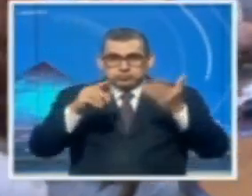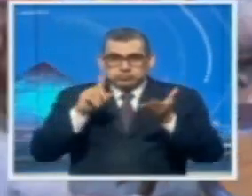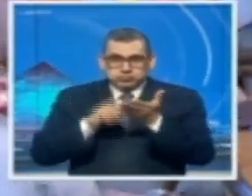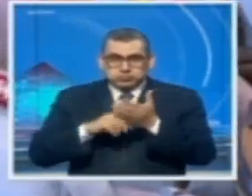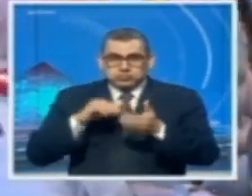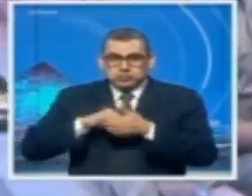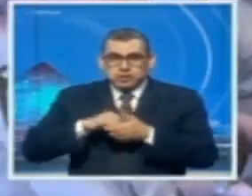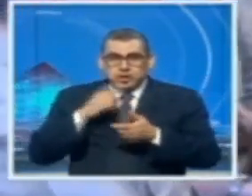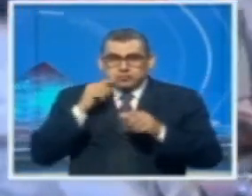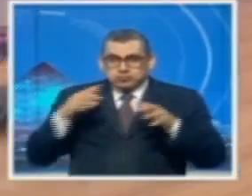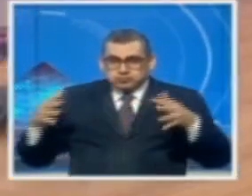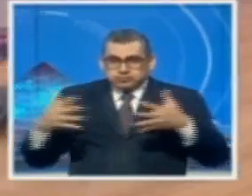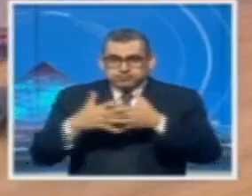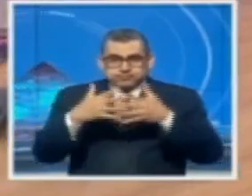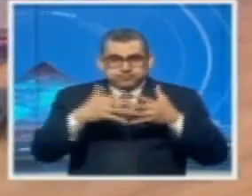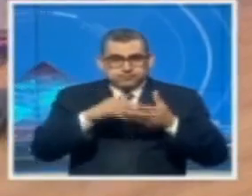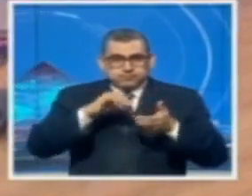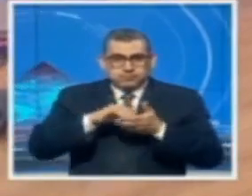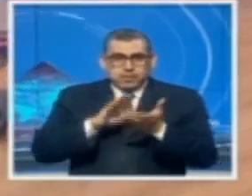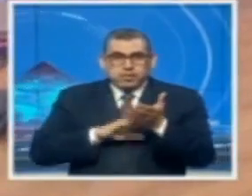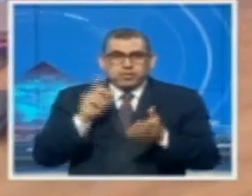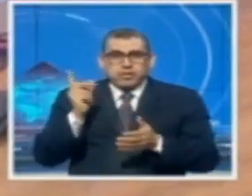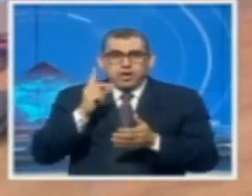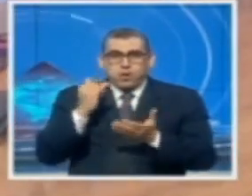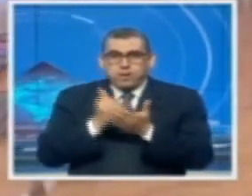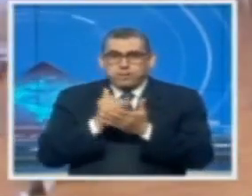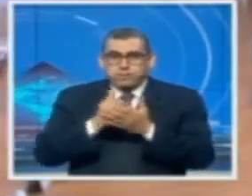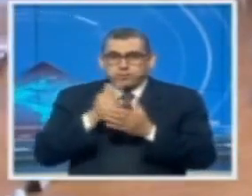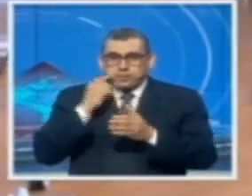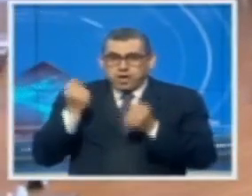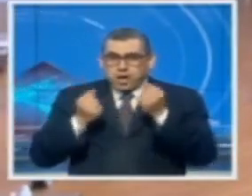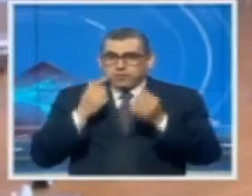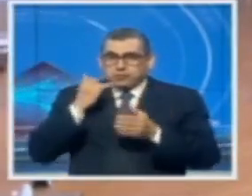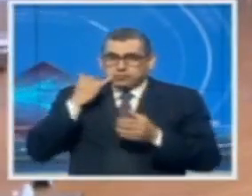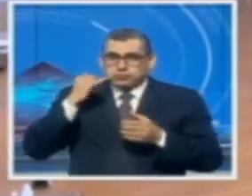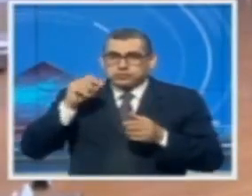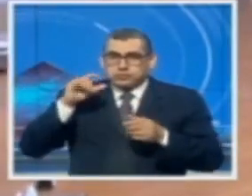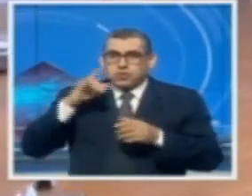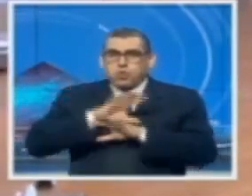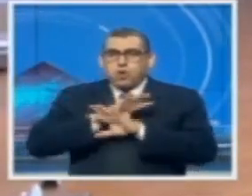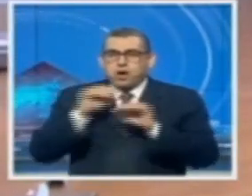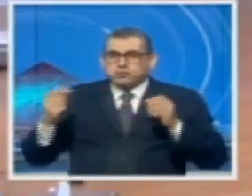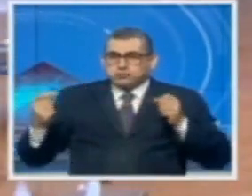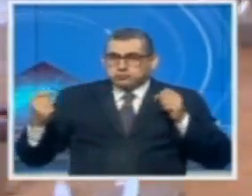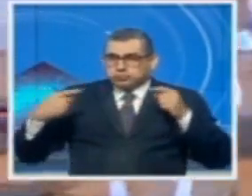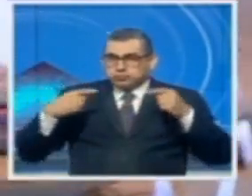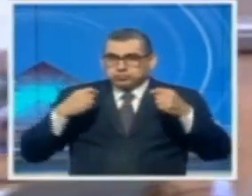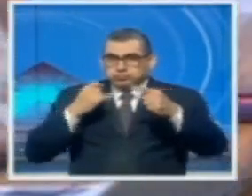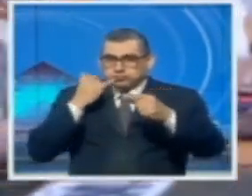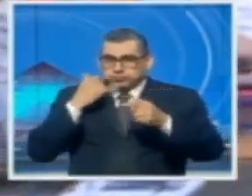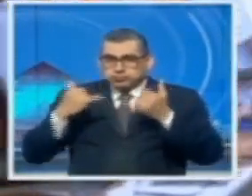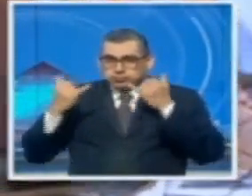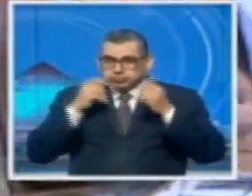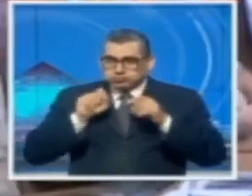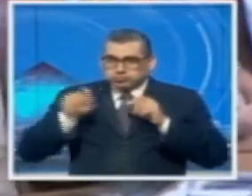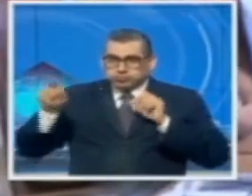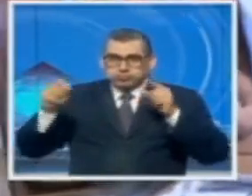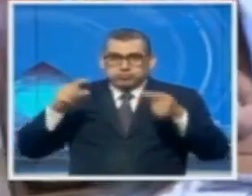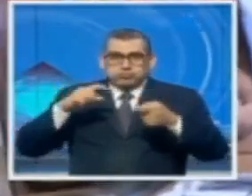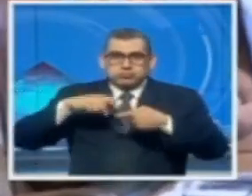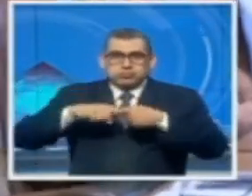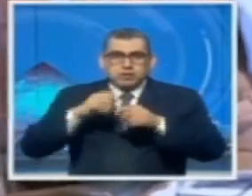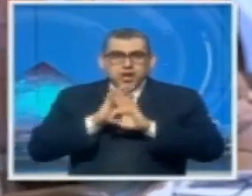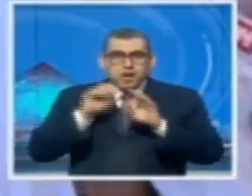كافة عناصر الطوارئ والمرافق الحيوية عبر مركز رئيسي وغرفة عمليات تخصصية في